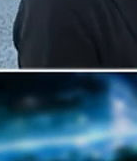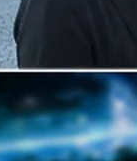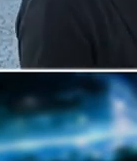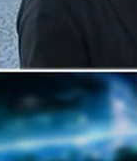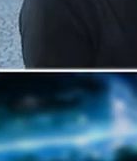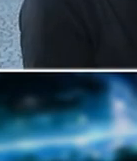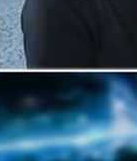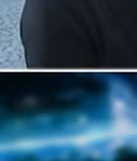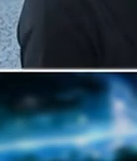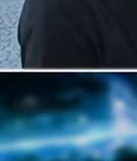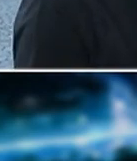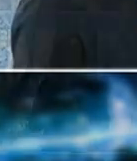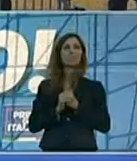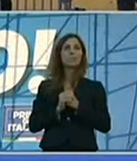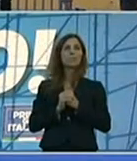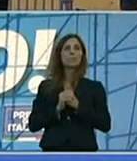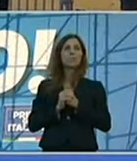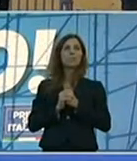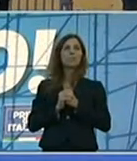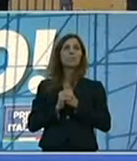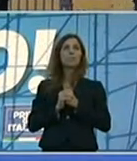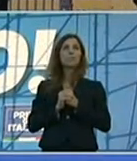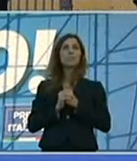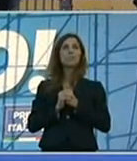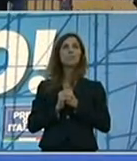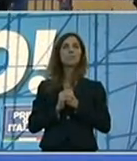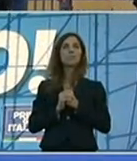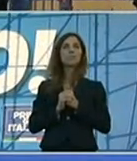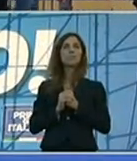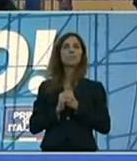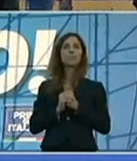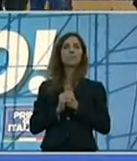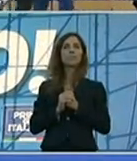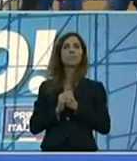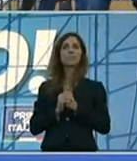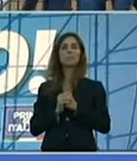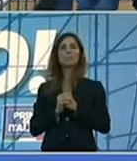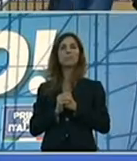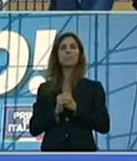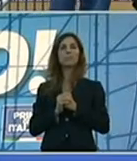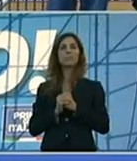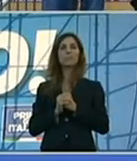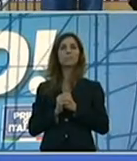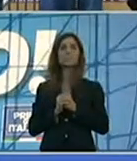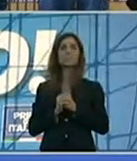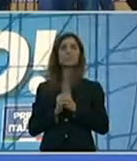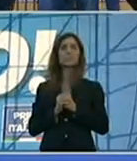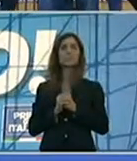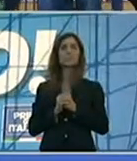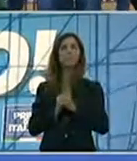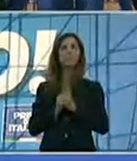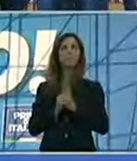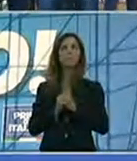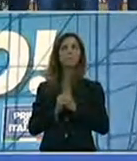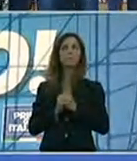Unita abbia anche fatto scemare un po' quelle polemiche, è una mia impressione? Onestamente sì, e lo stiamo sentendo in questo momento qui, cioè